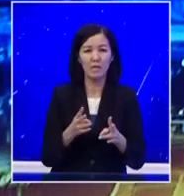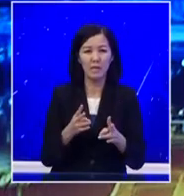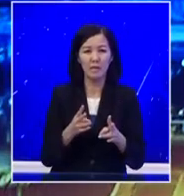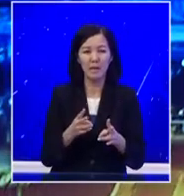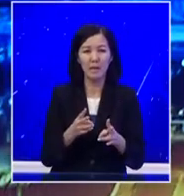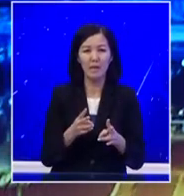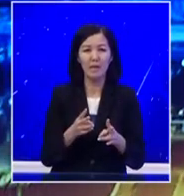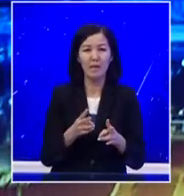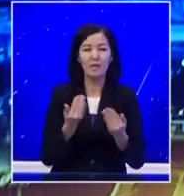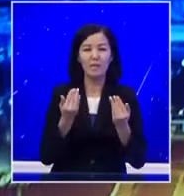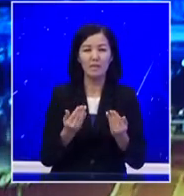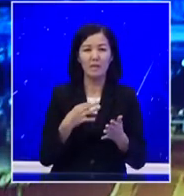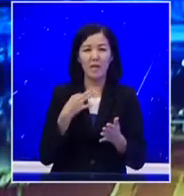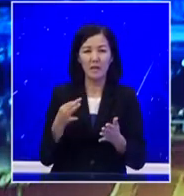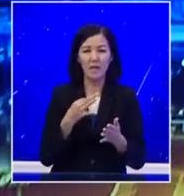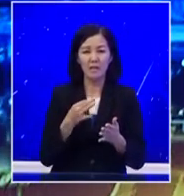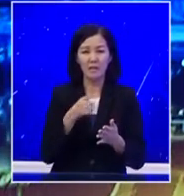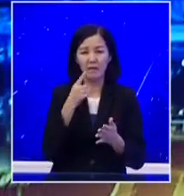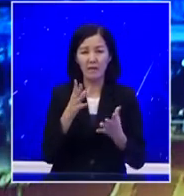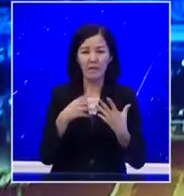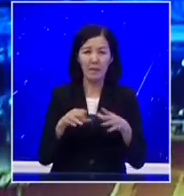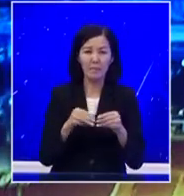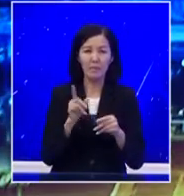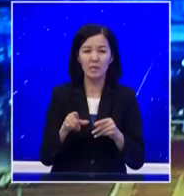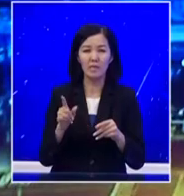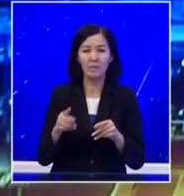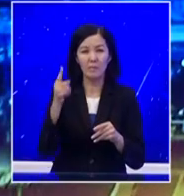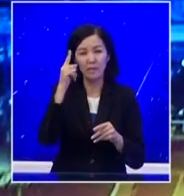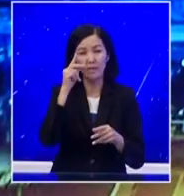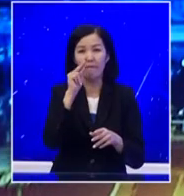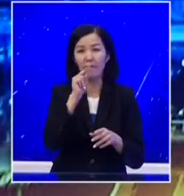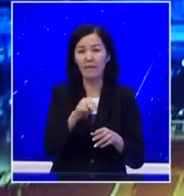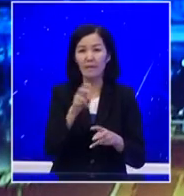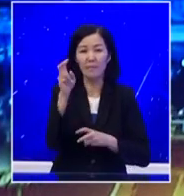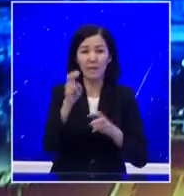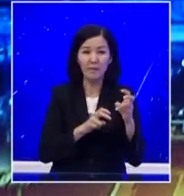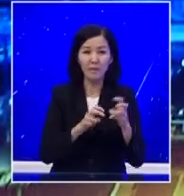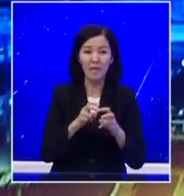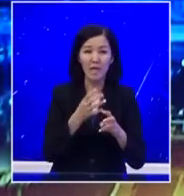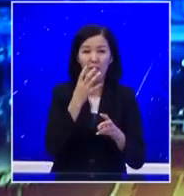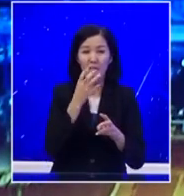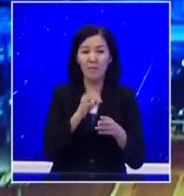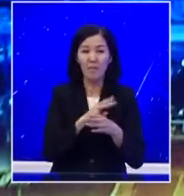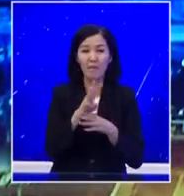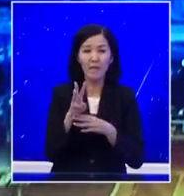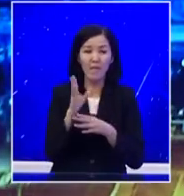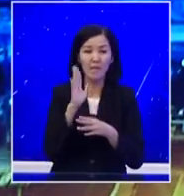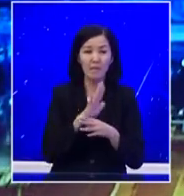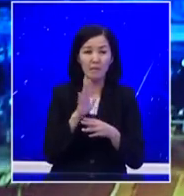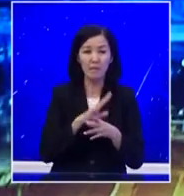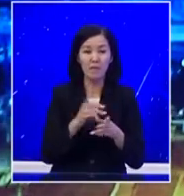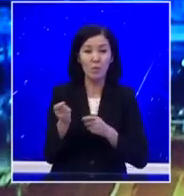подростка вследствие халатности считают общественники по их мнению виновата не только предприятия тепловодоснабжения но их